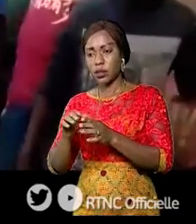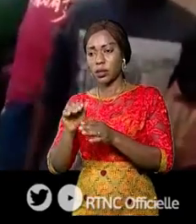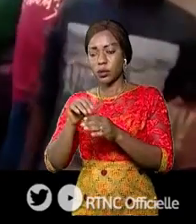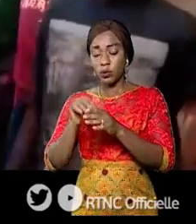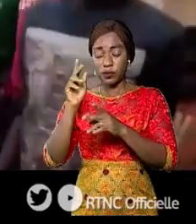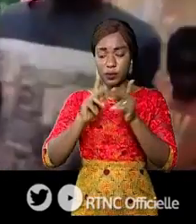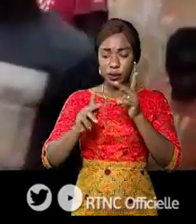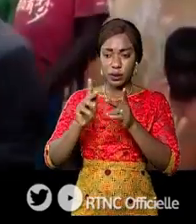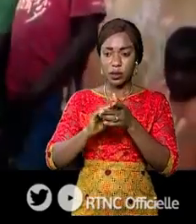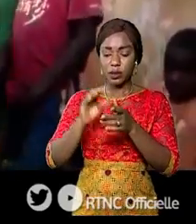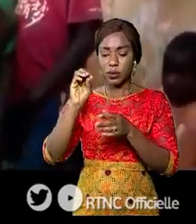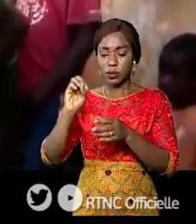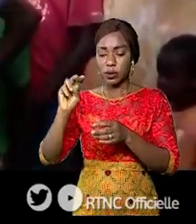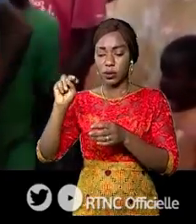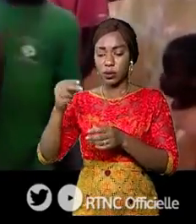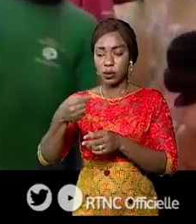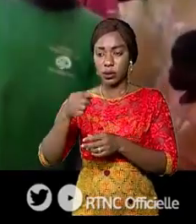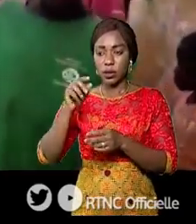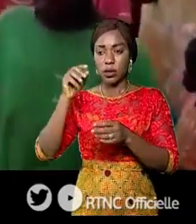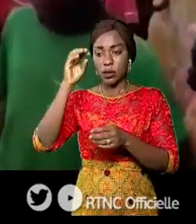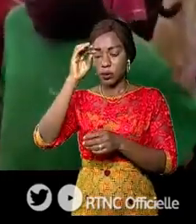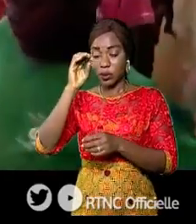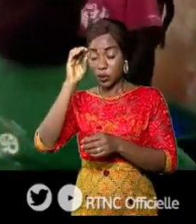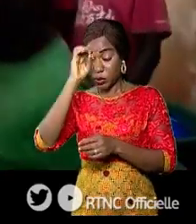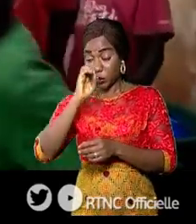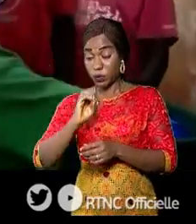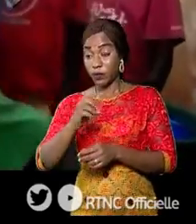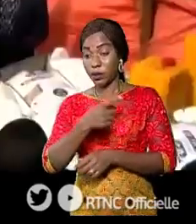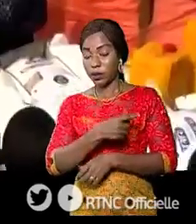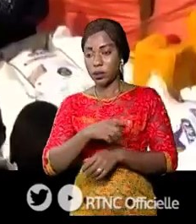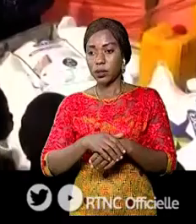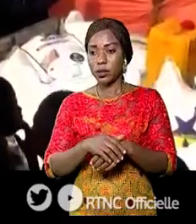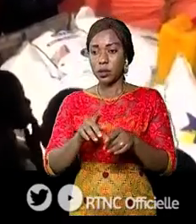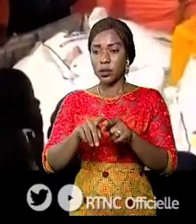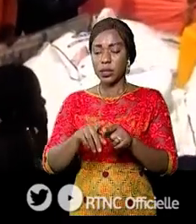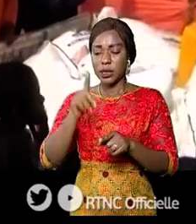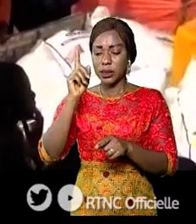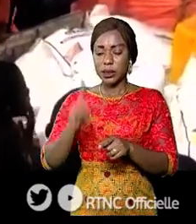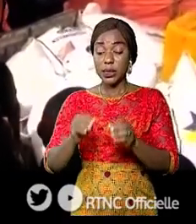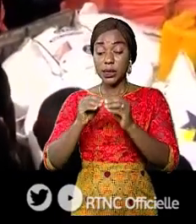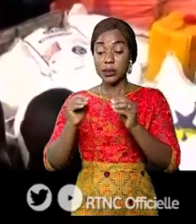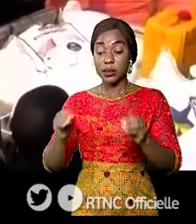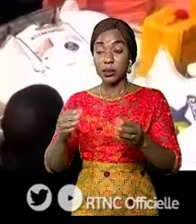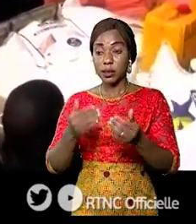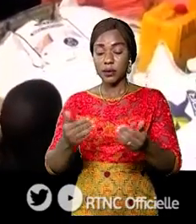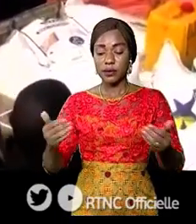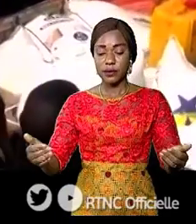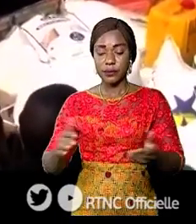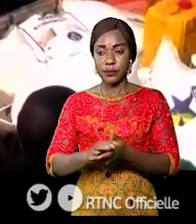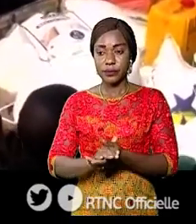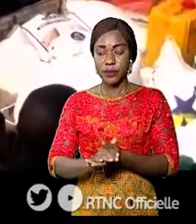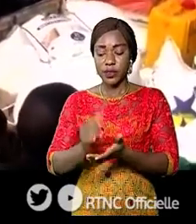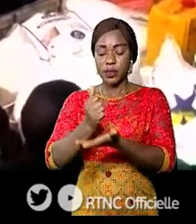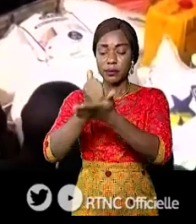Kolwezi. Ici, environ 130 enfants sont encadrés, ce depuis 2013. L'ambassadeur de la paix